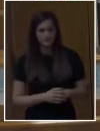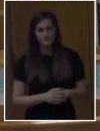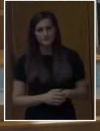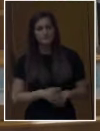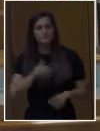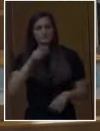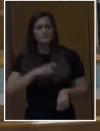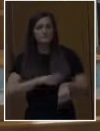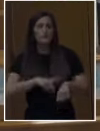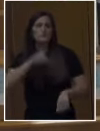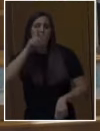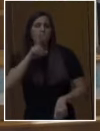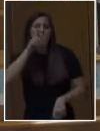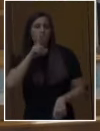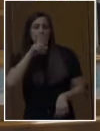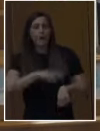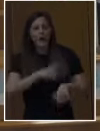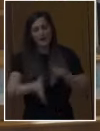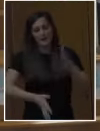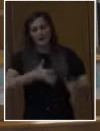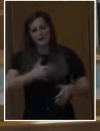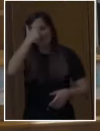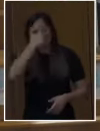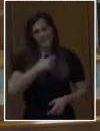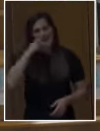η οποία αυτή τη στιγμή μεταφράζει τον εαυτό της.